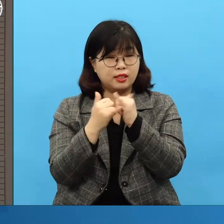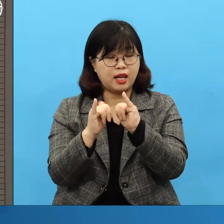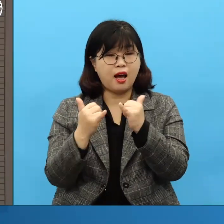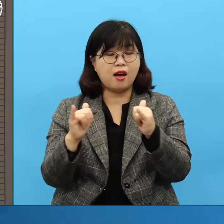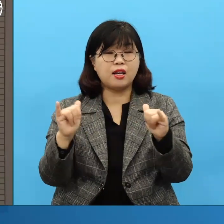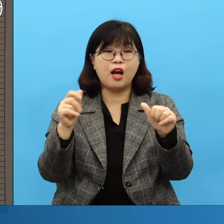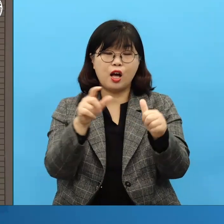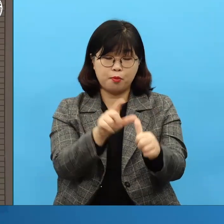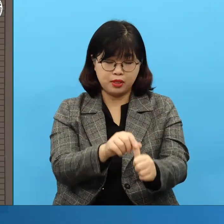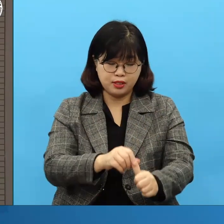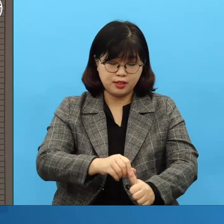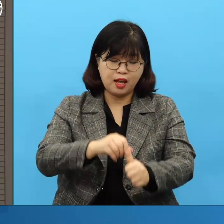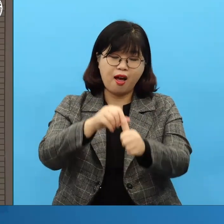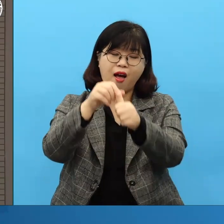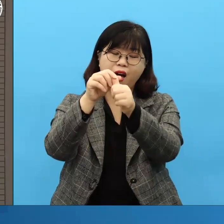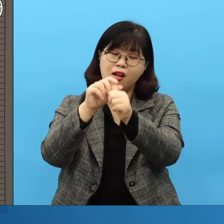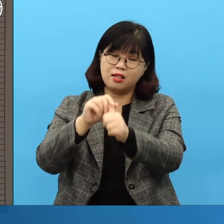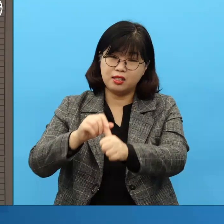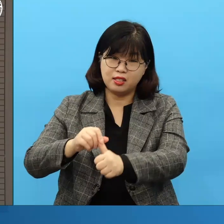모든 사람을